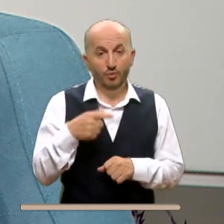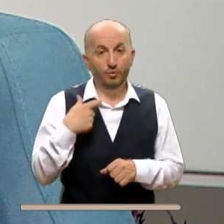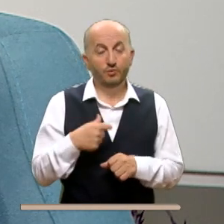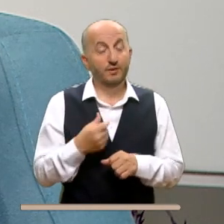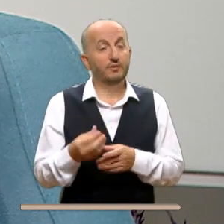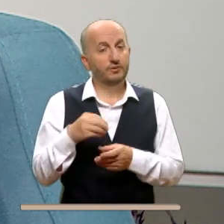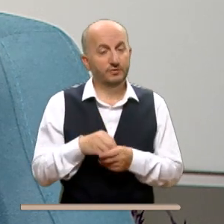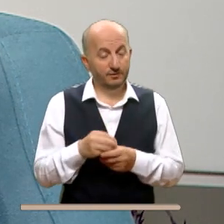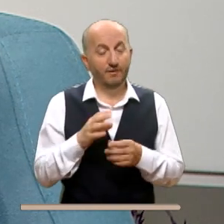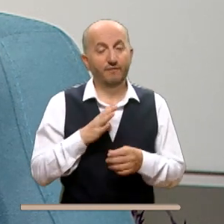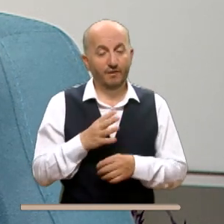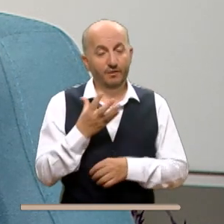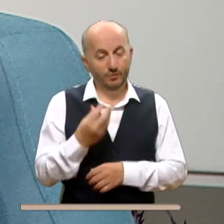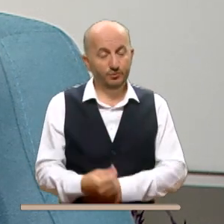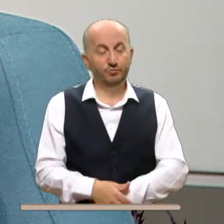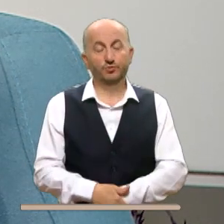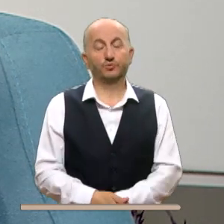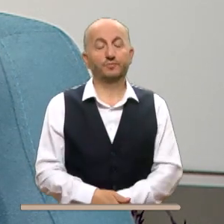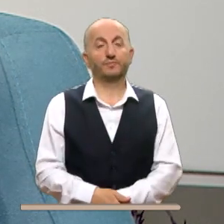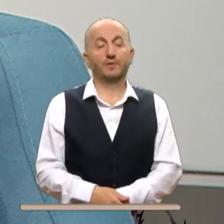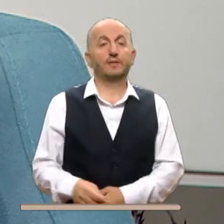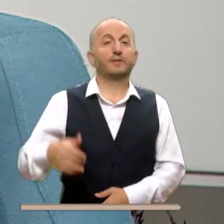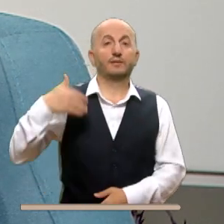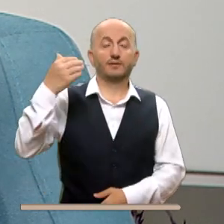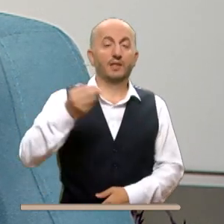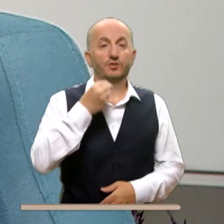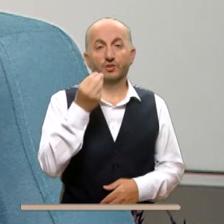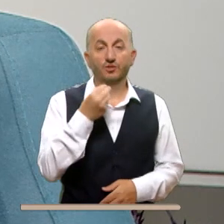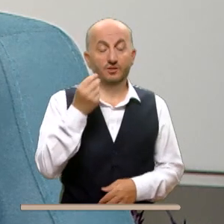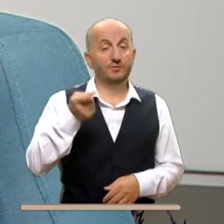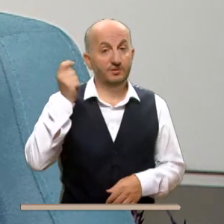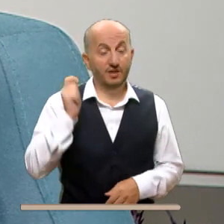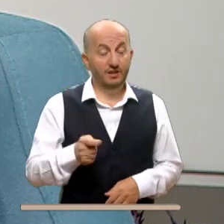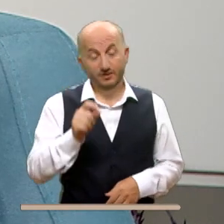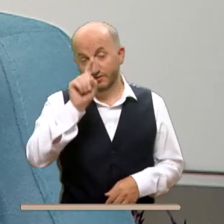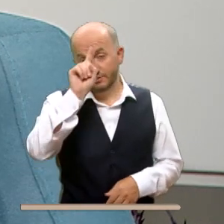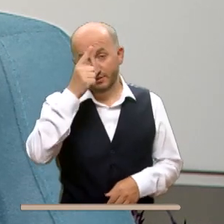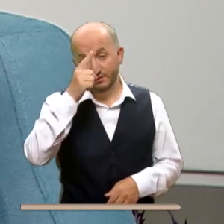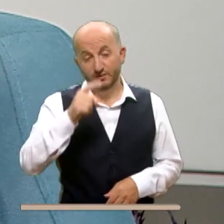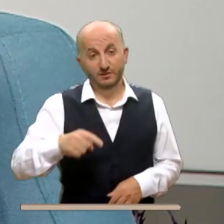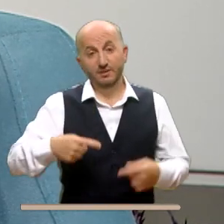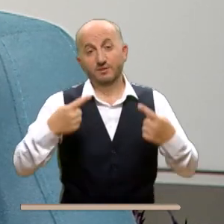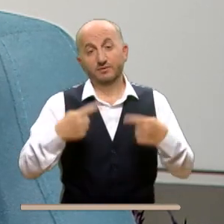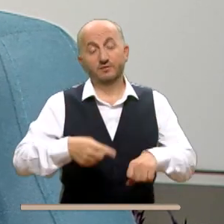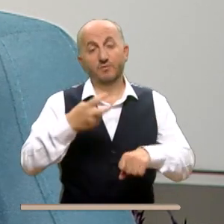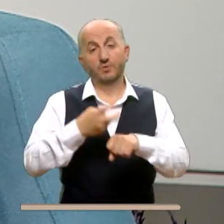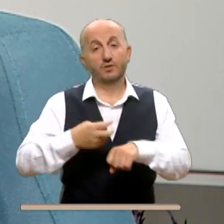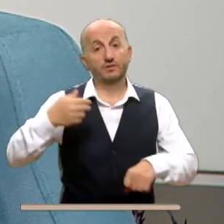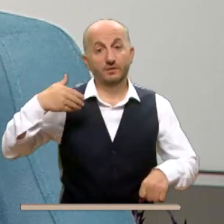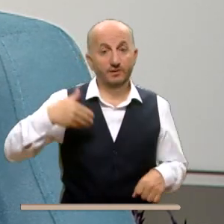hoş bir şekilde, güzel bir şekilde oluşmuş. Diğer gençlerimize gerçekten sadece sınav başarısıyla değil,